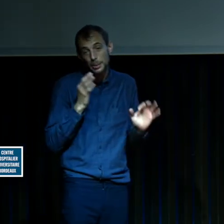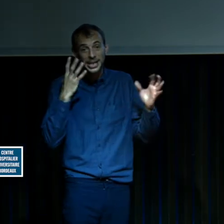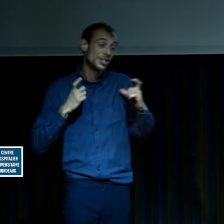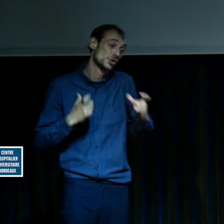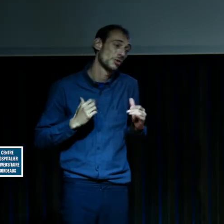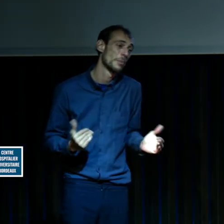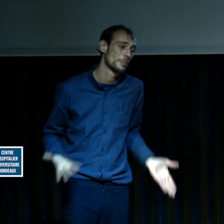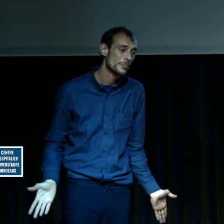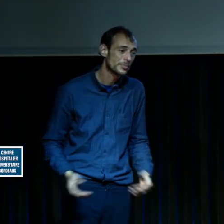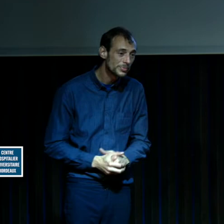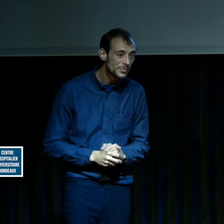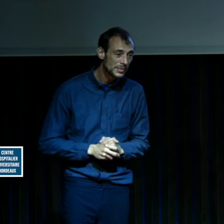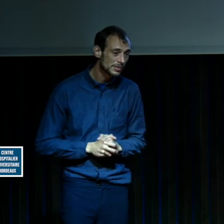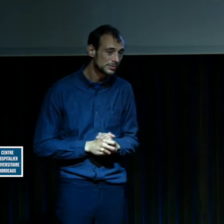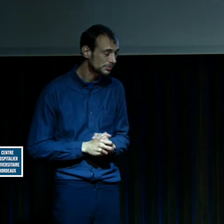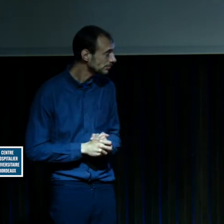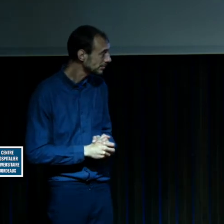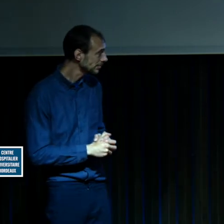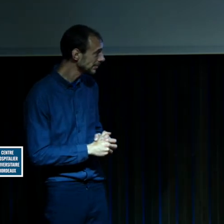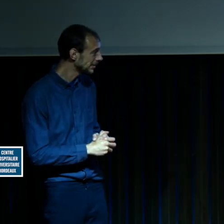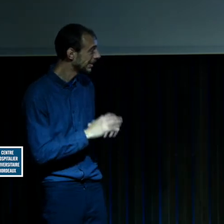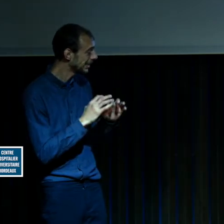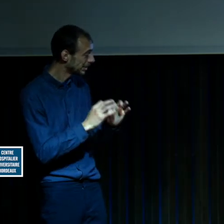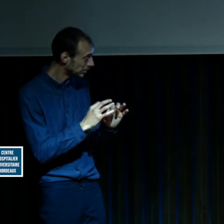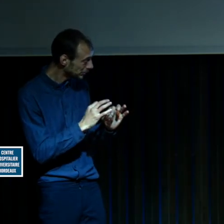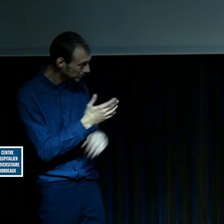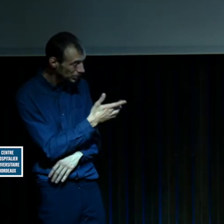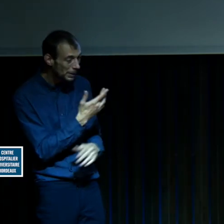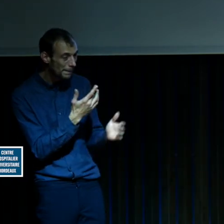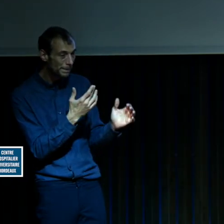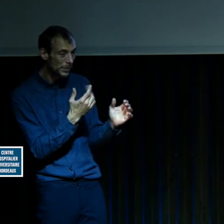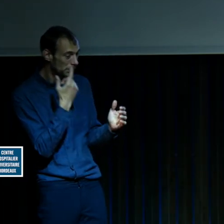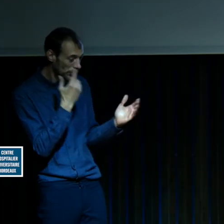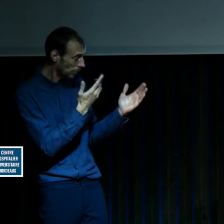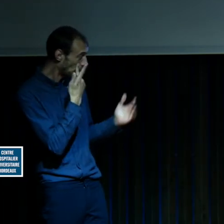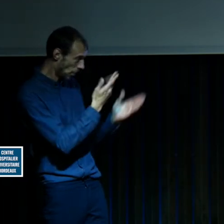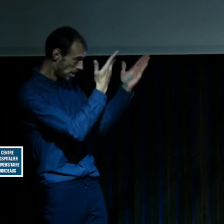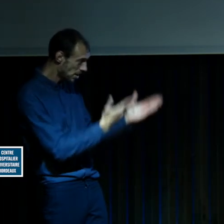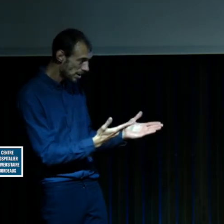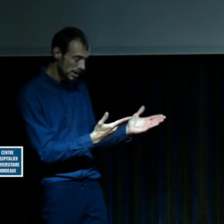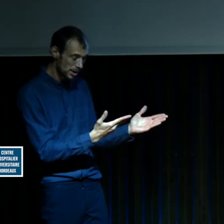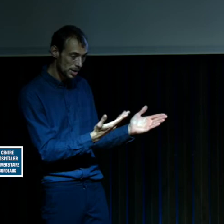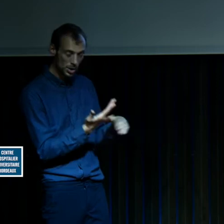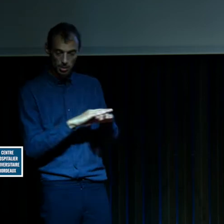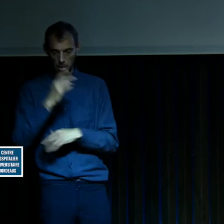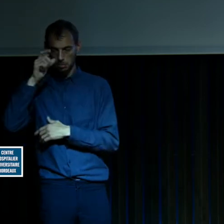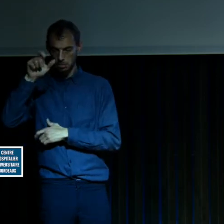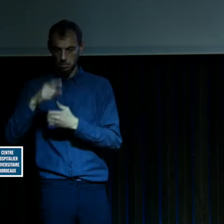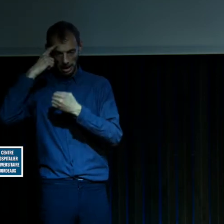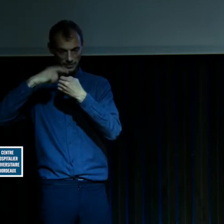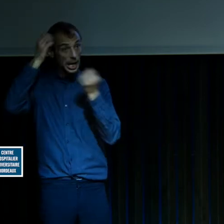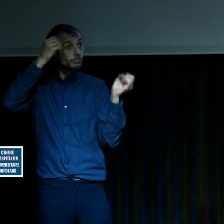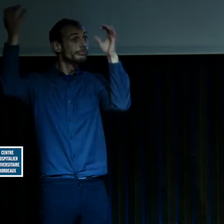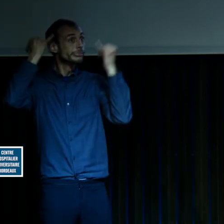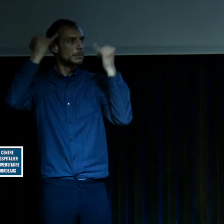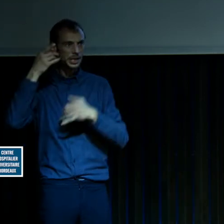Vous êtes justement vraiment à l'opposé de ce qu'on imagine comme victime d'un AVC.